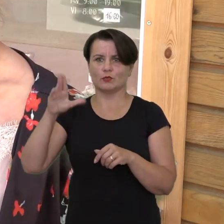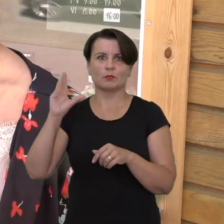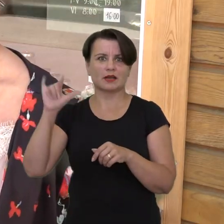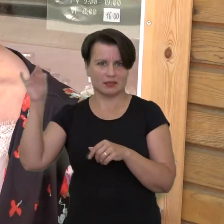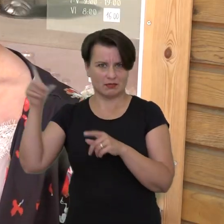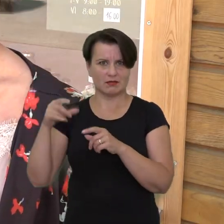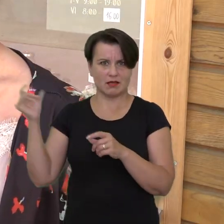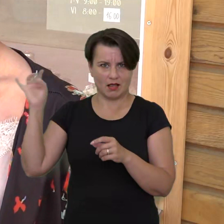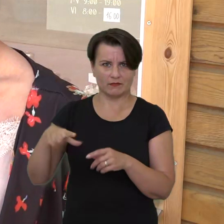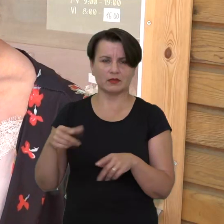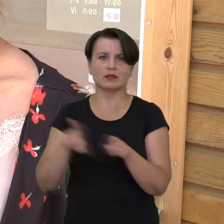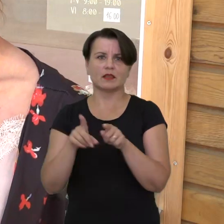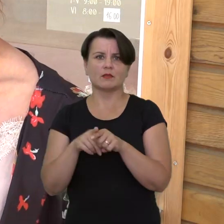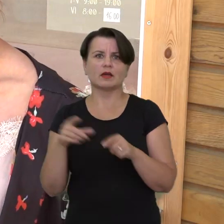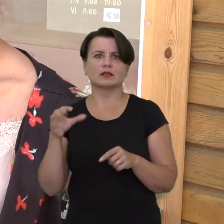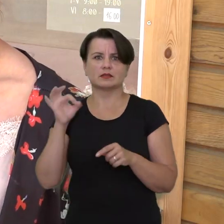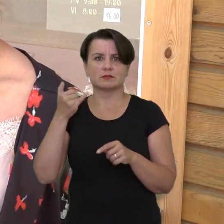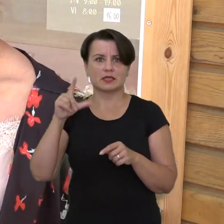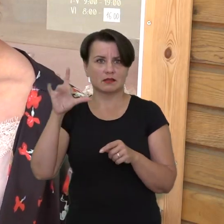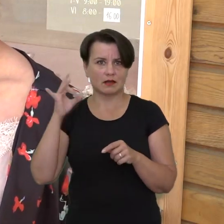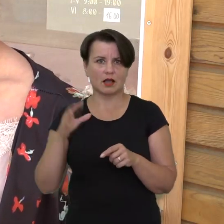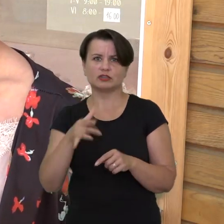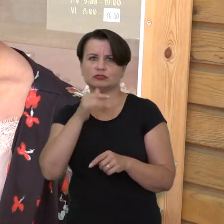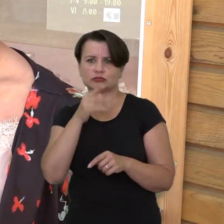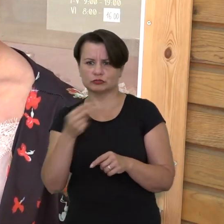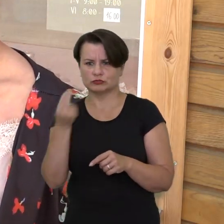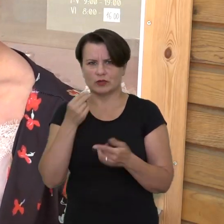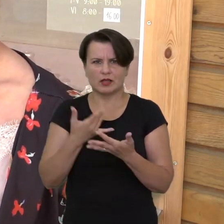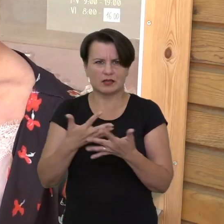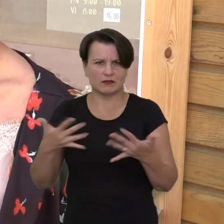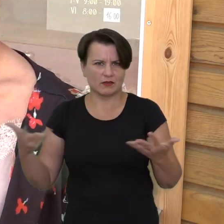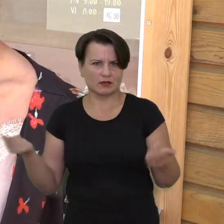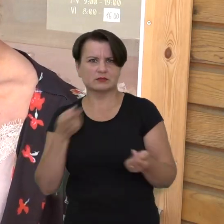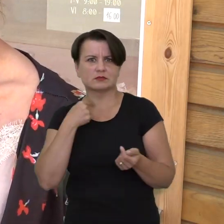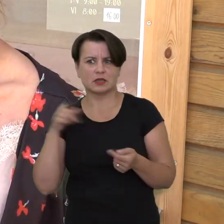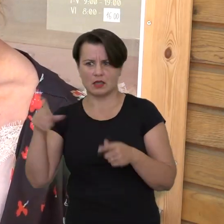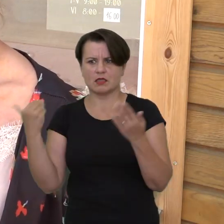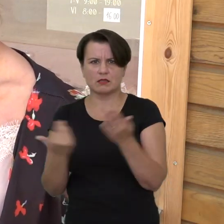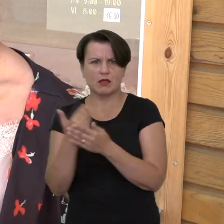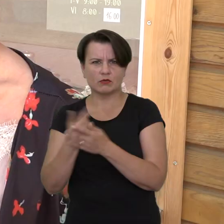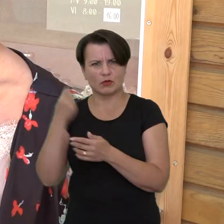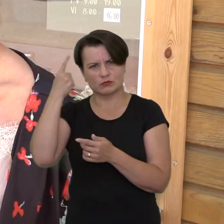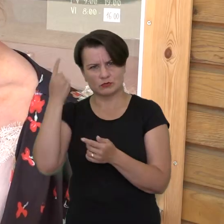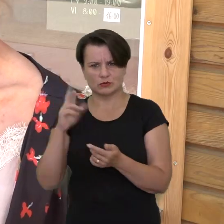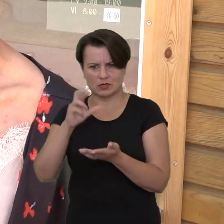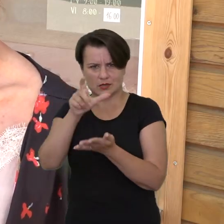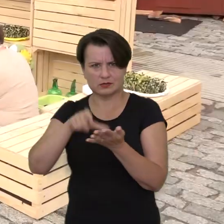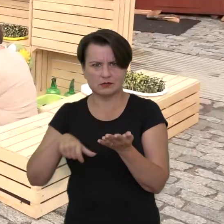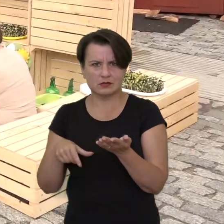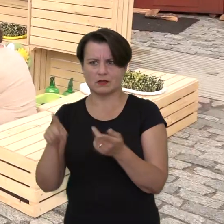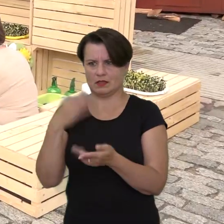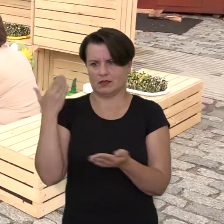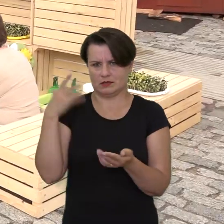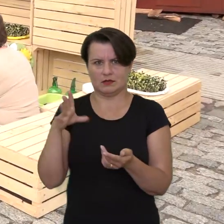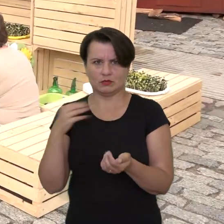blyninėje galima Kėdainių blynų, Smilgoje galima sakyti žydų valgių degustacijas ir jie taip pat nuolat papildo, nuolat atnaujina